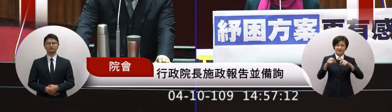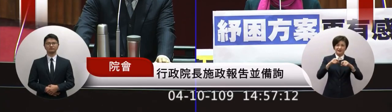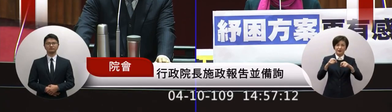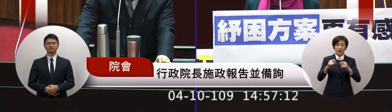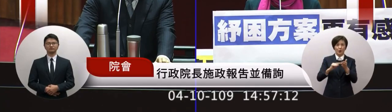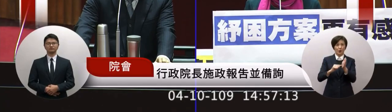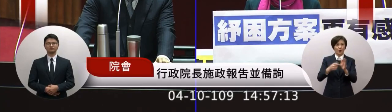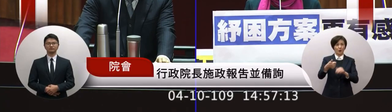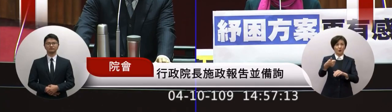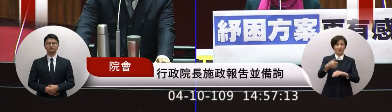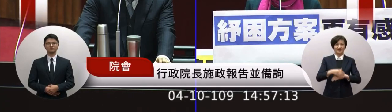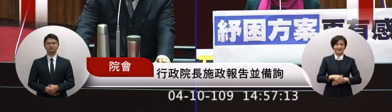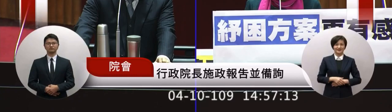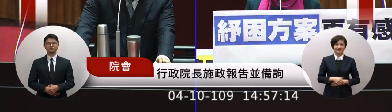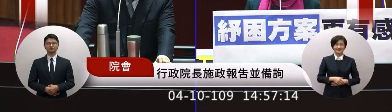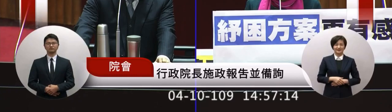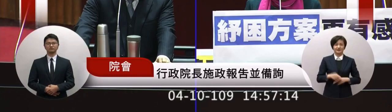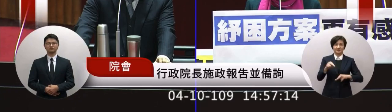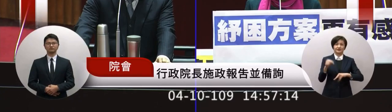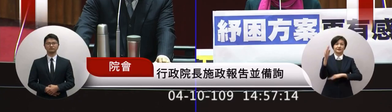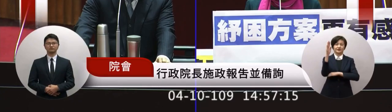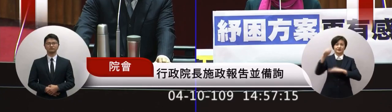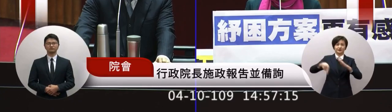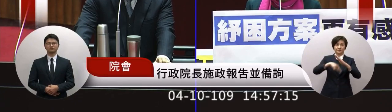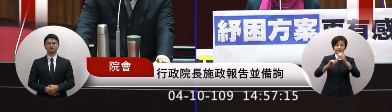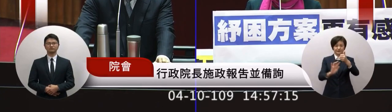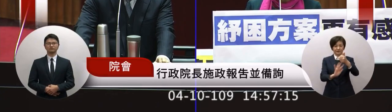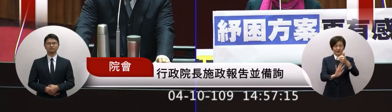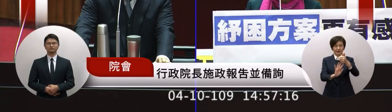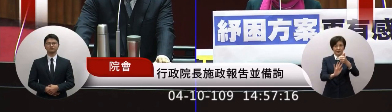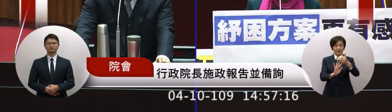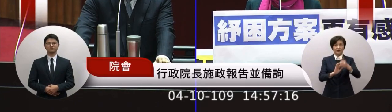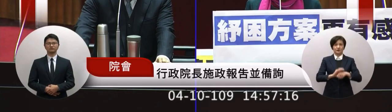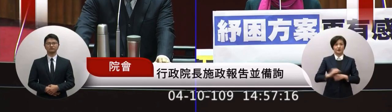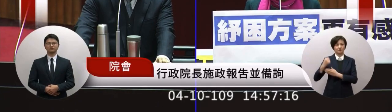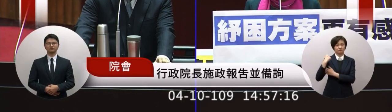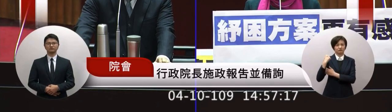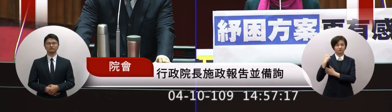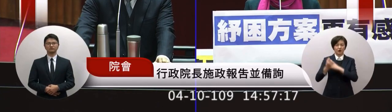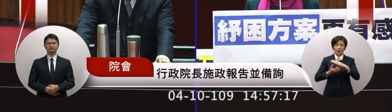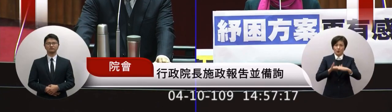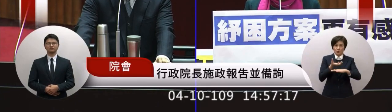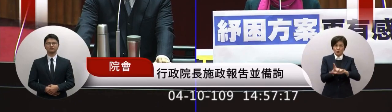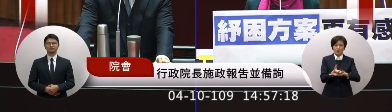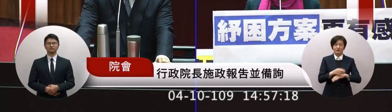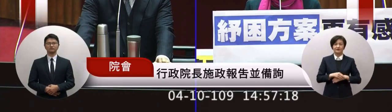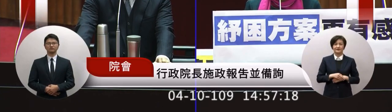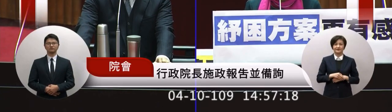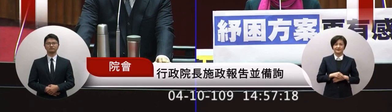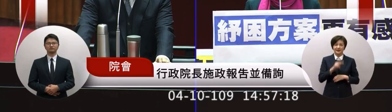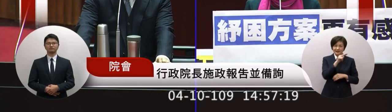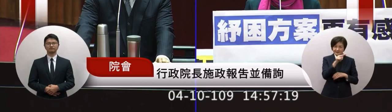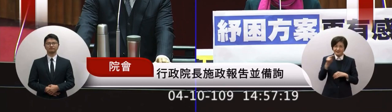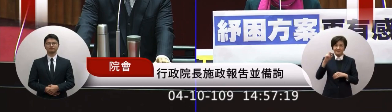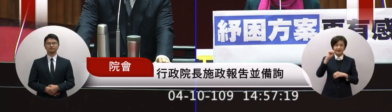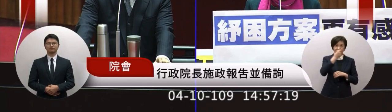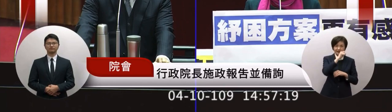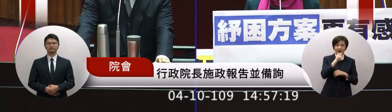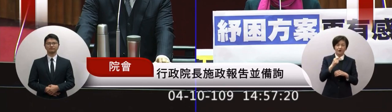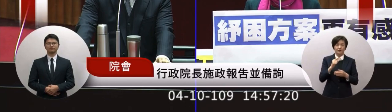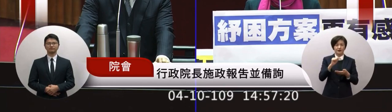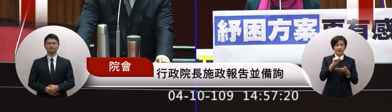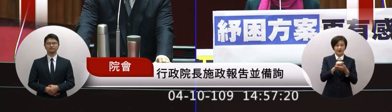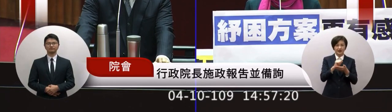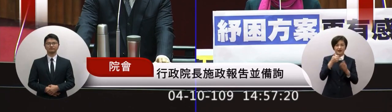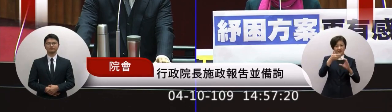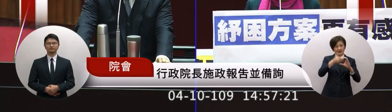点。现在我们行政团队的努力下，我们也看到这个台湾许多的主流媒体这个频